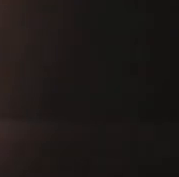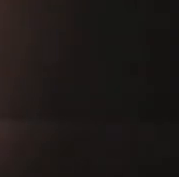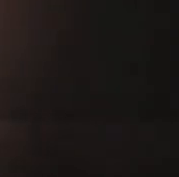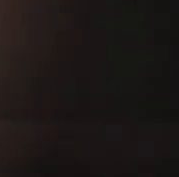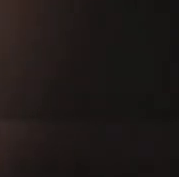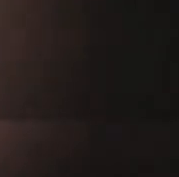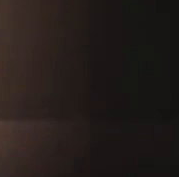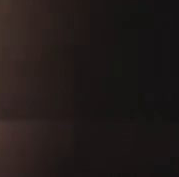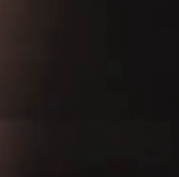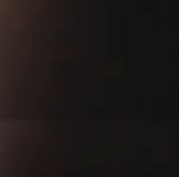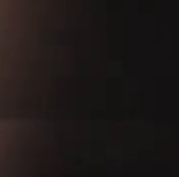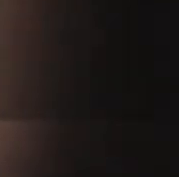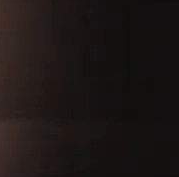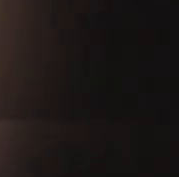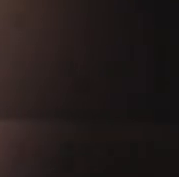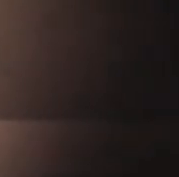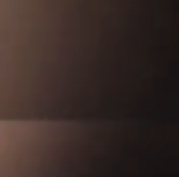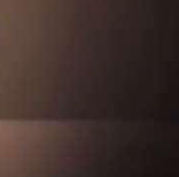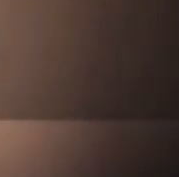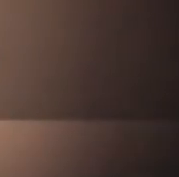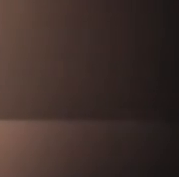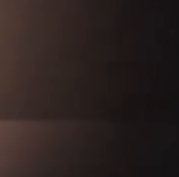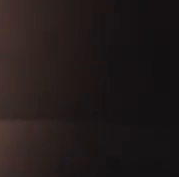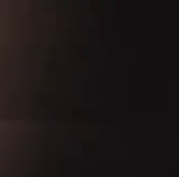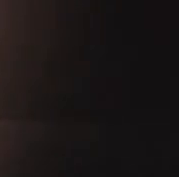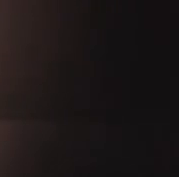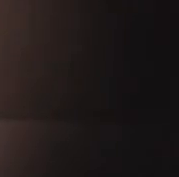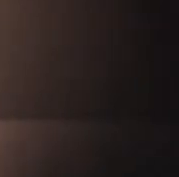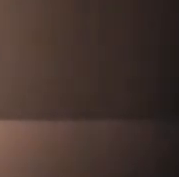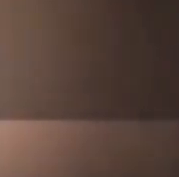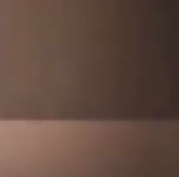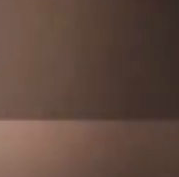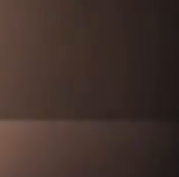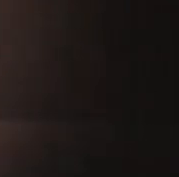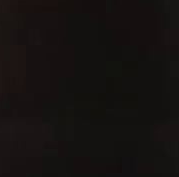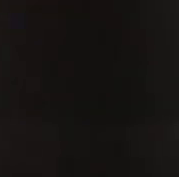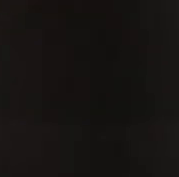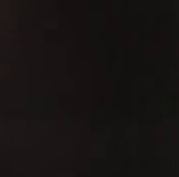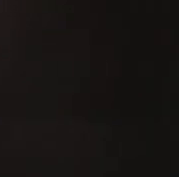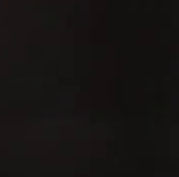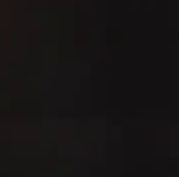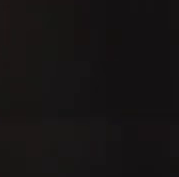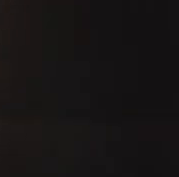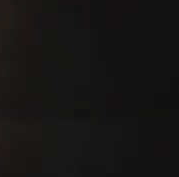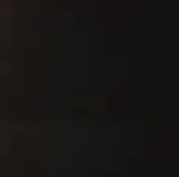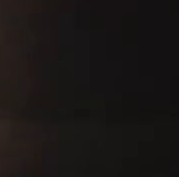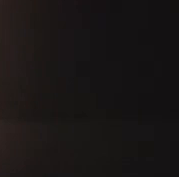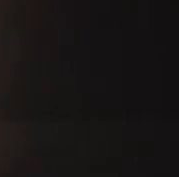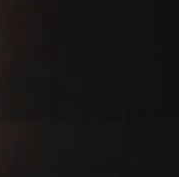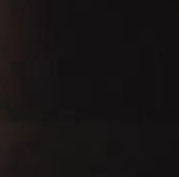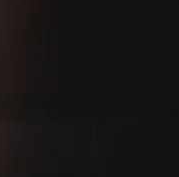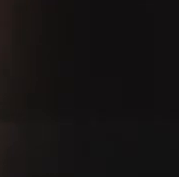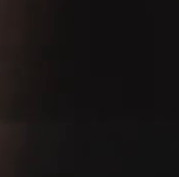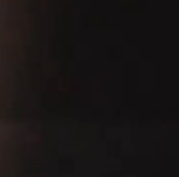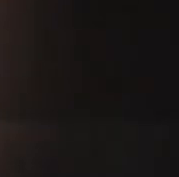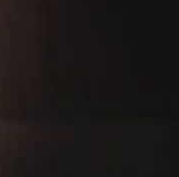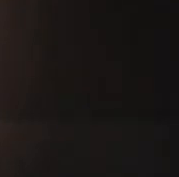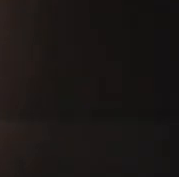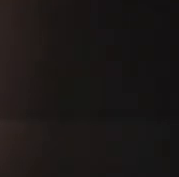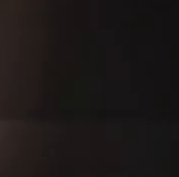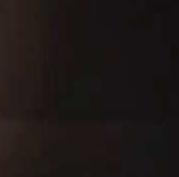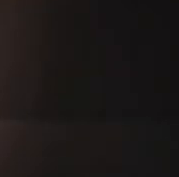Idol po kita. Sana po magkita po tayo at sana po rin mapili nyo pong ang video na